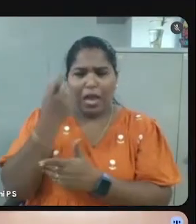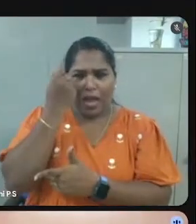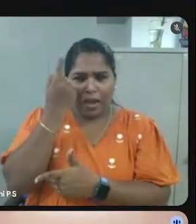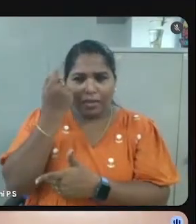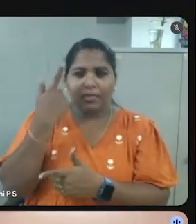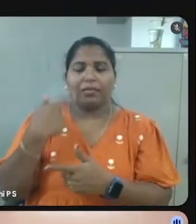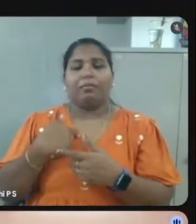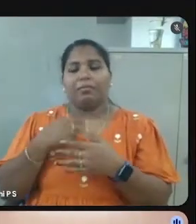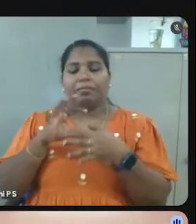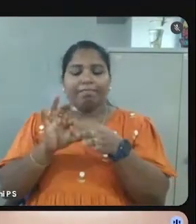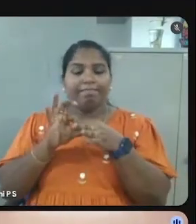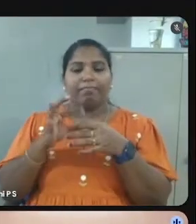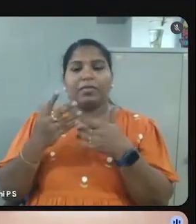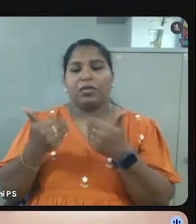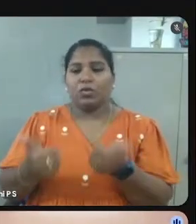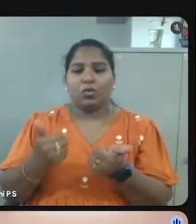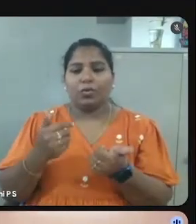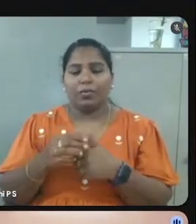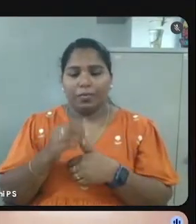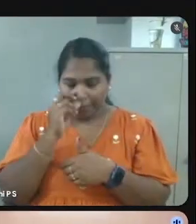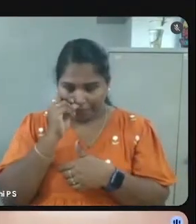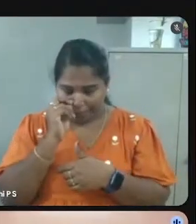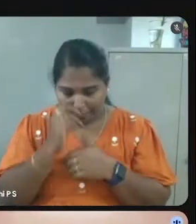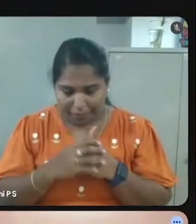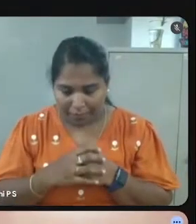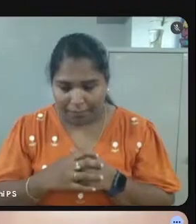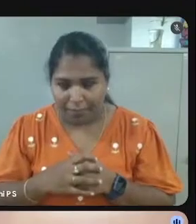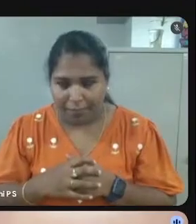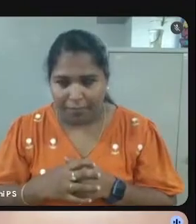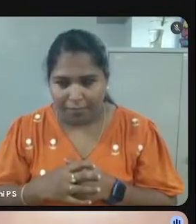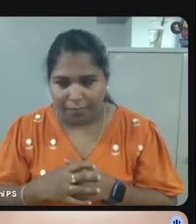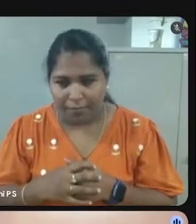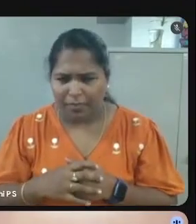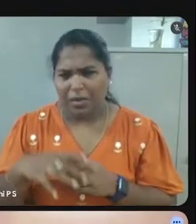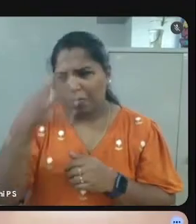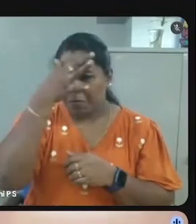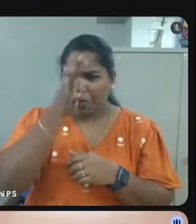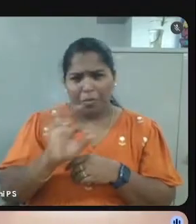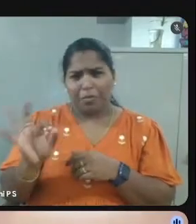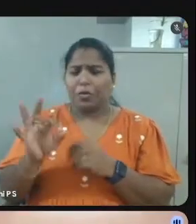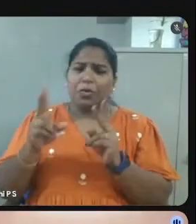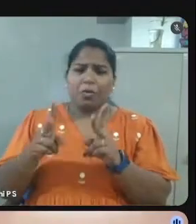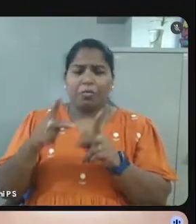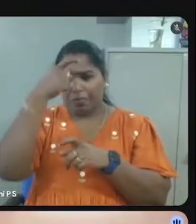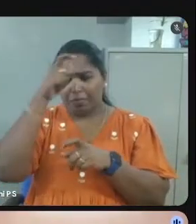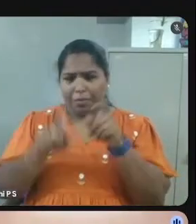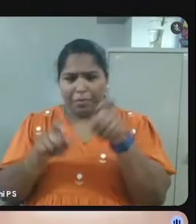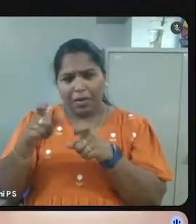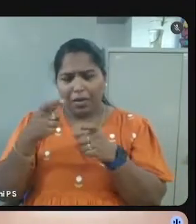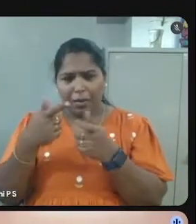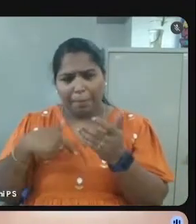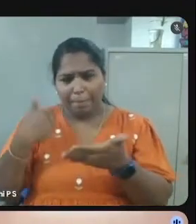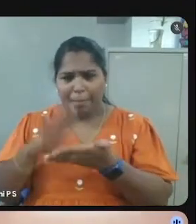ഇന്നൊരാളിന്റെ സെക്ഷൽ ആക്ടിവിറ്റിയും അതർ ആക്ടിവിറ്റീസ് ഓഫ് ഡെയിലി ലിവിങ് ഒന്ന് നന്നായിട്ട് പോകും. അതുകൊണ്ട് പ്രശ്നമില്ല. അത് പിന്നെ നമുക്ക് ഒരു